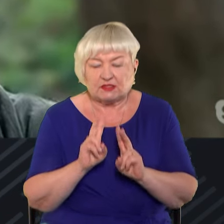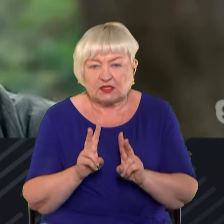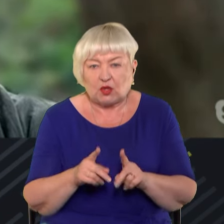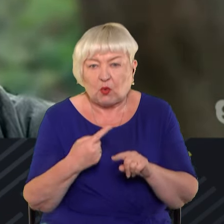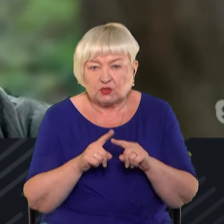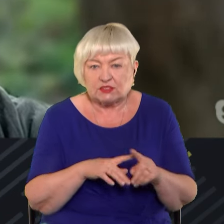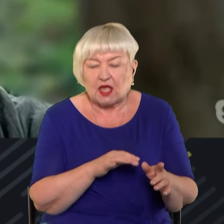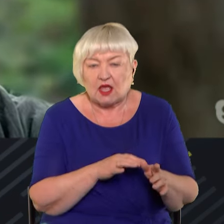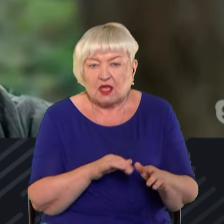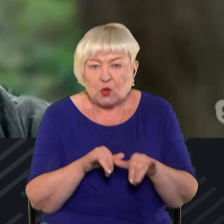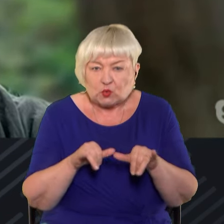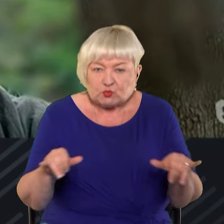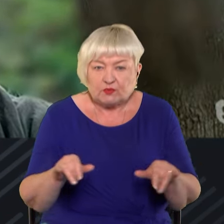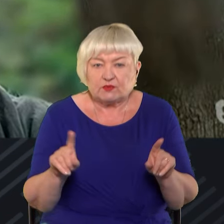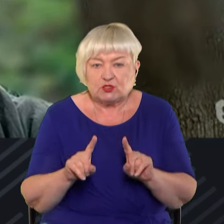саме воно передбачає?